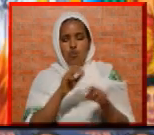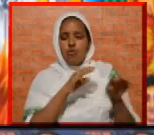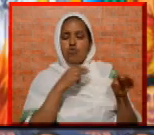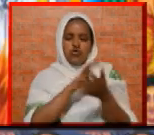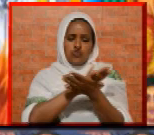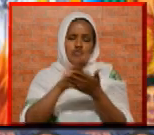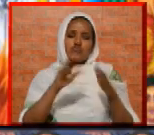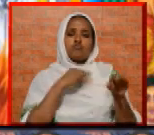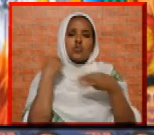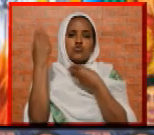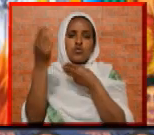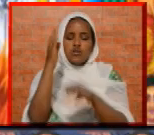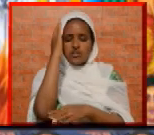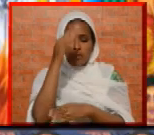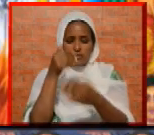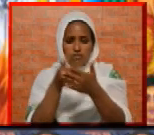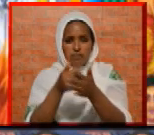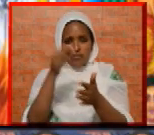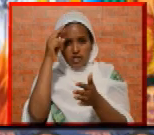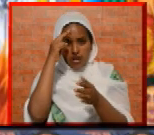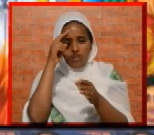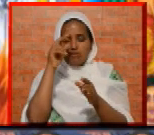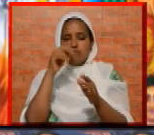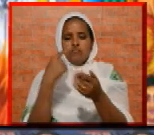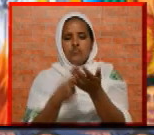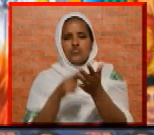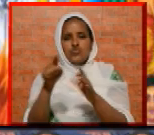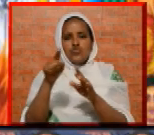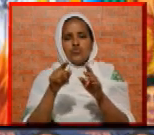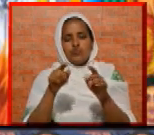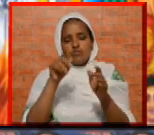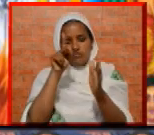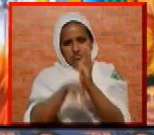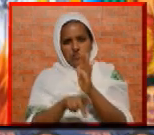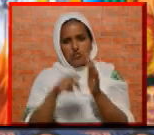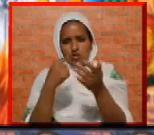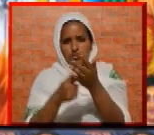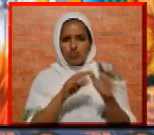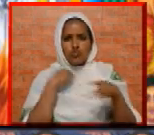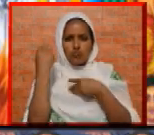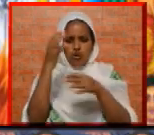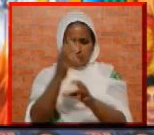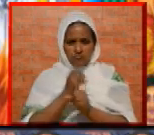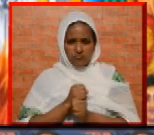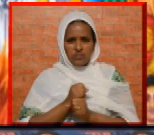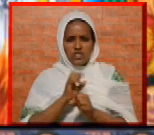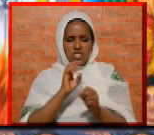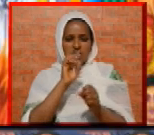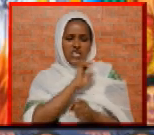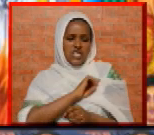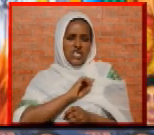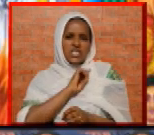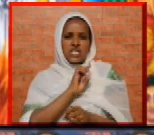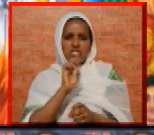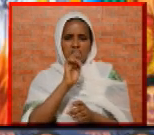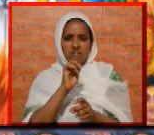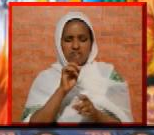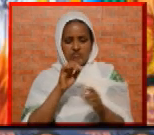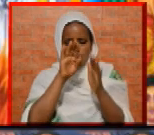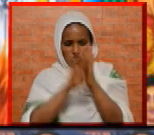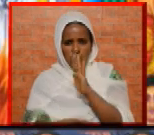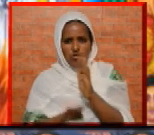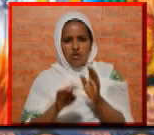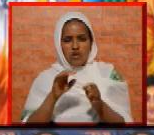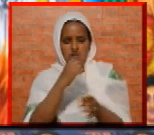نصو مسوايت لاغزابير بماقربو مكنيات تغدلوال يسو مسوايت تقباينس ينورو قرنمت يغدلو